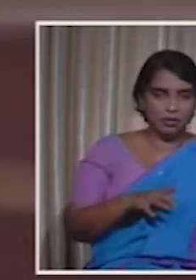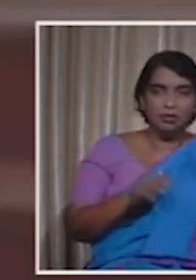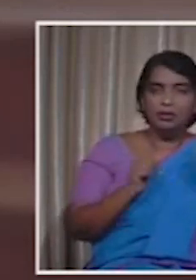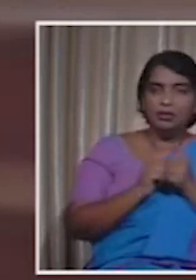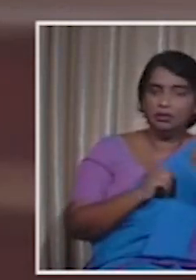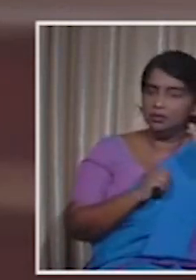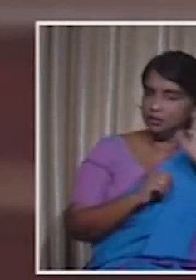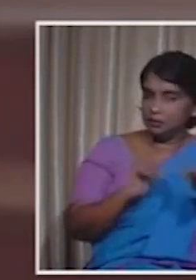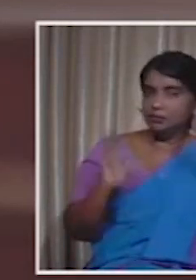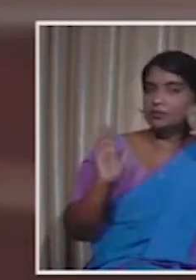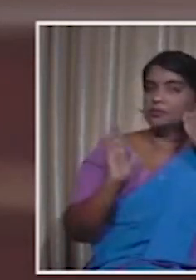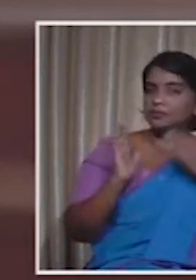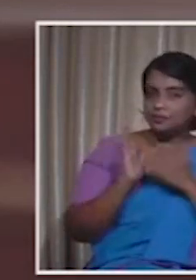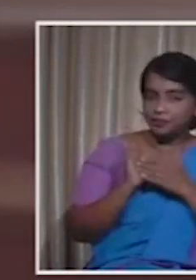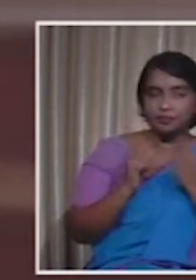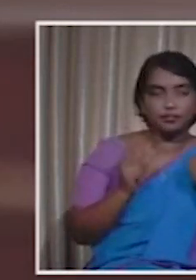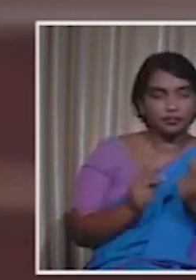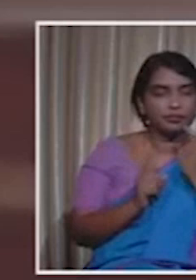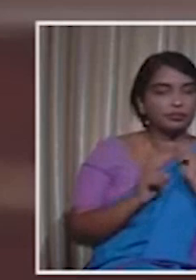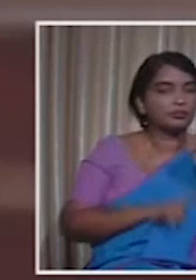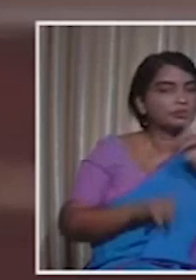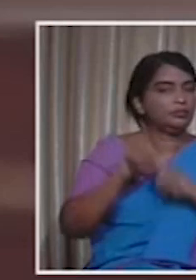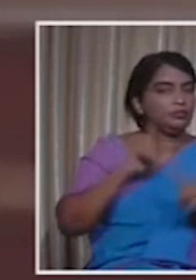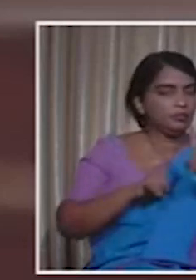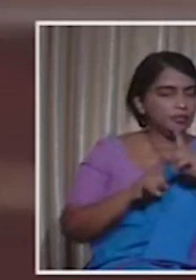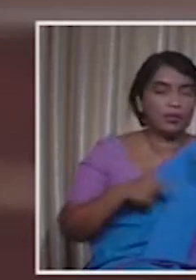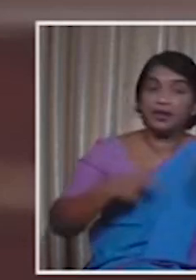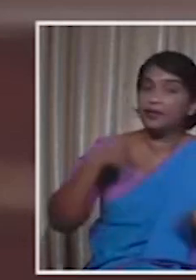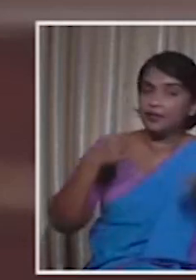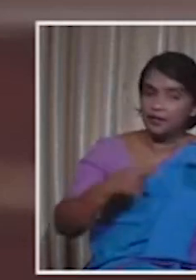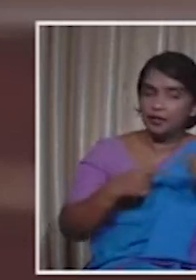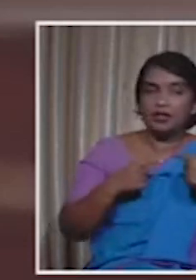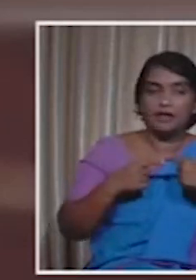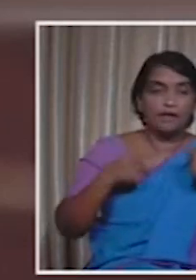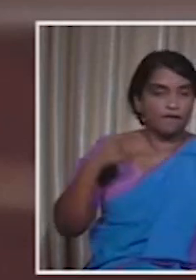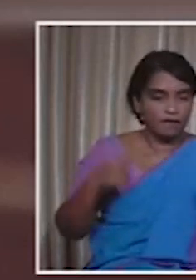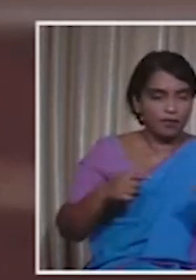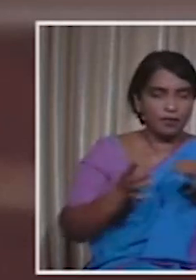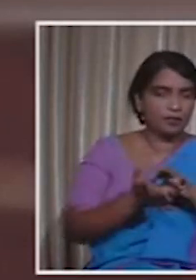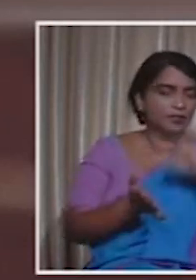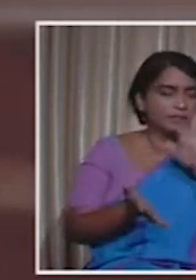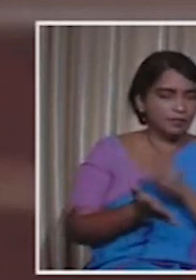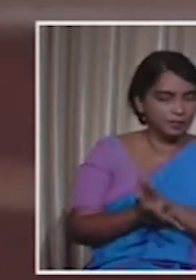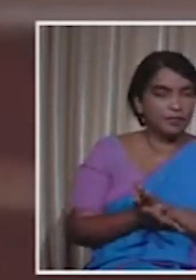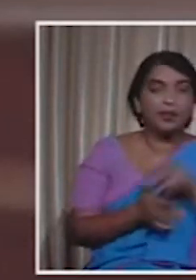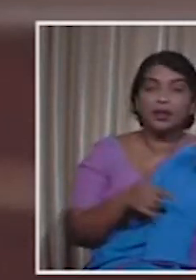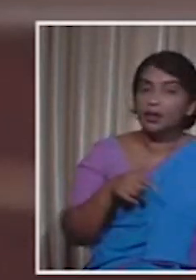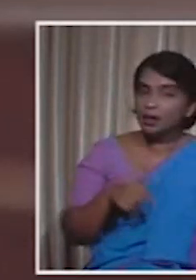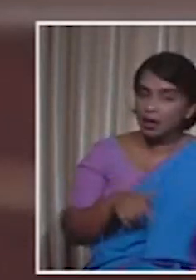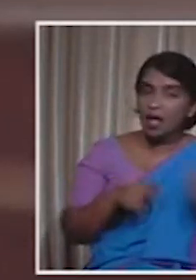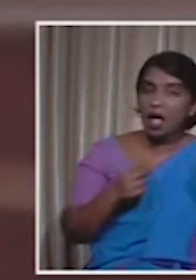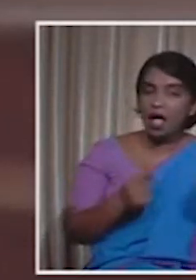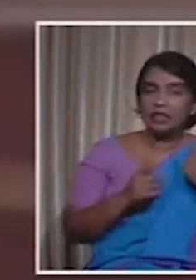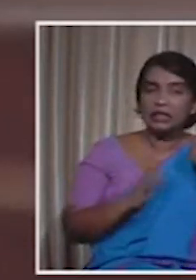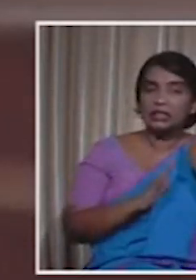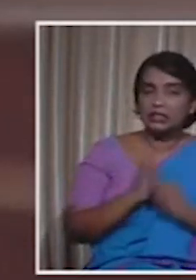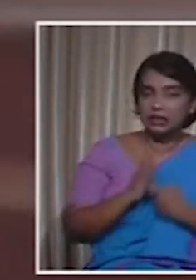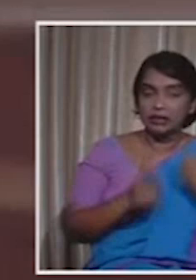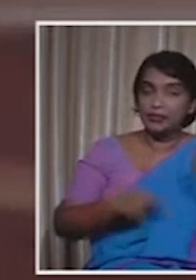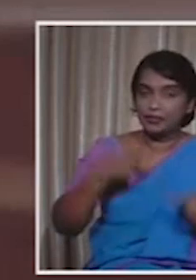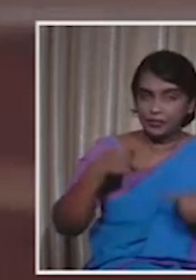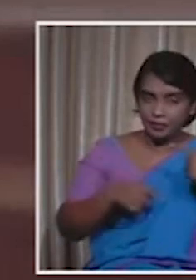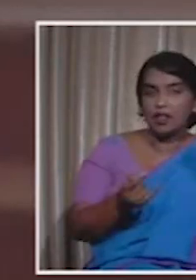விலகி அரசியலமைப்பின்படி புதிய ஜனாதிபதியும் தெரிவு செய்யப்பட்டார். எனினும் தமது நோக்கம் நிறைவேறிய பின்னரும் போராட்டம் தொடர்கிறது.